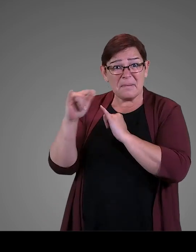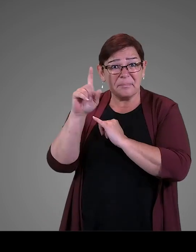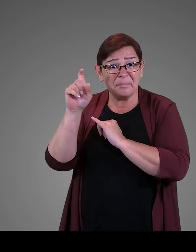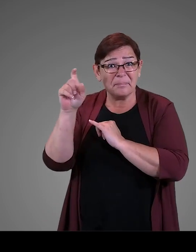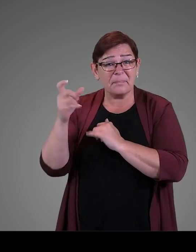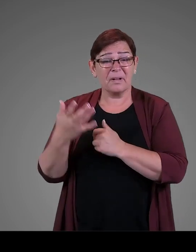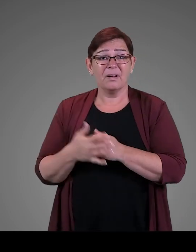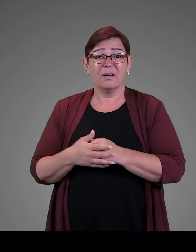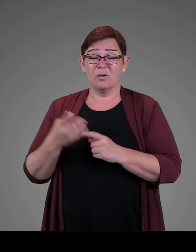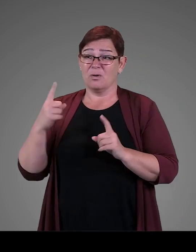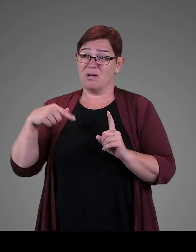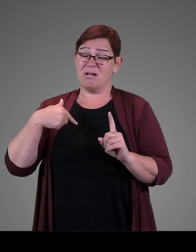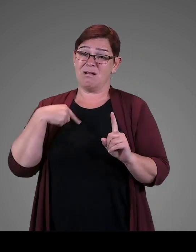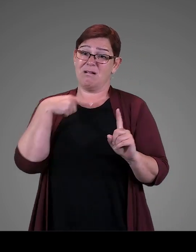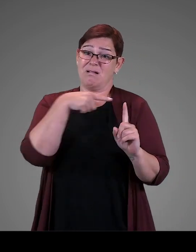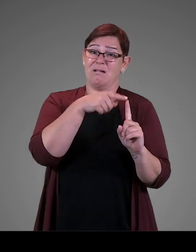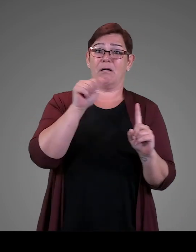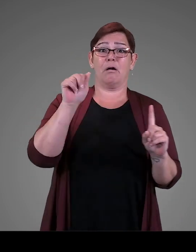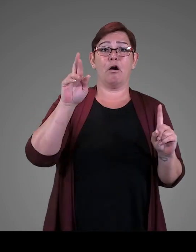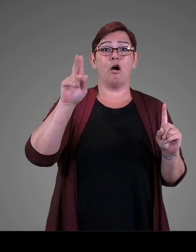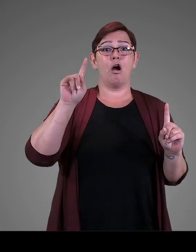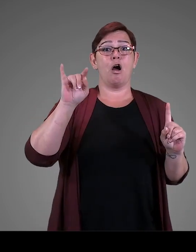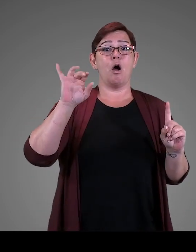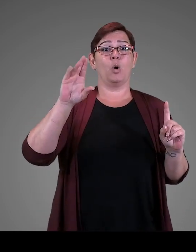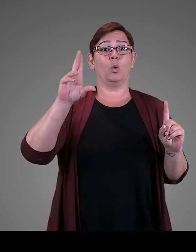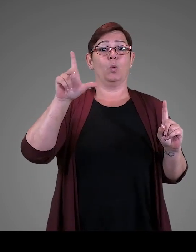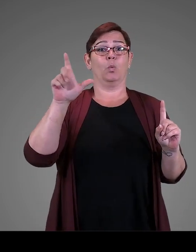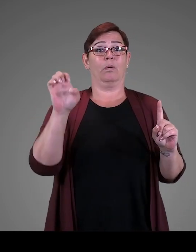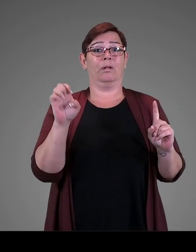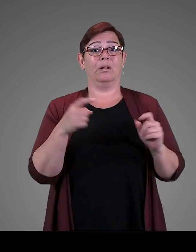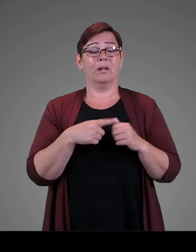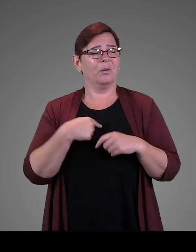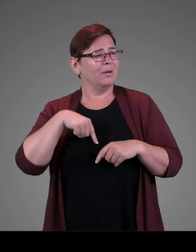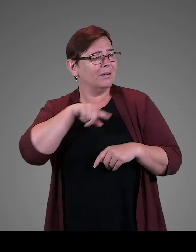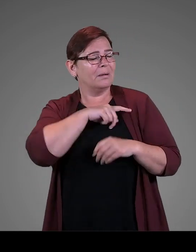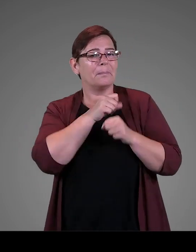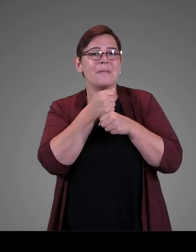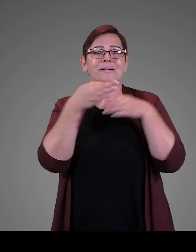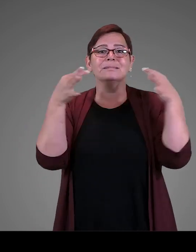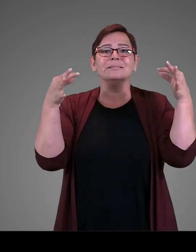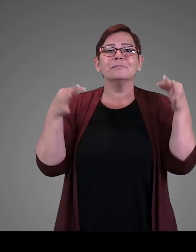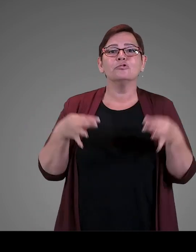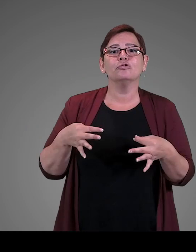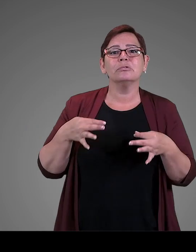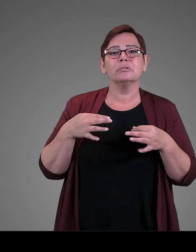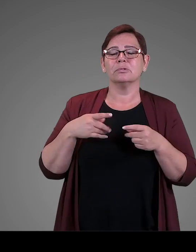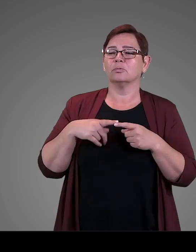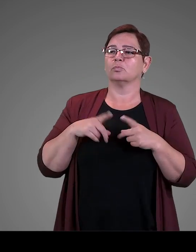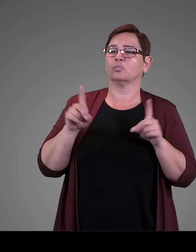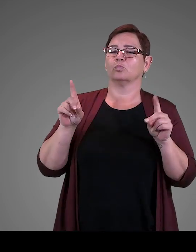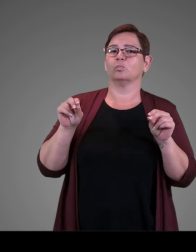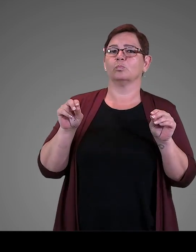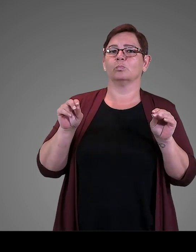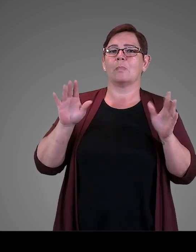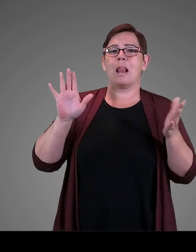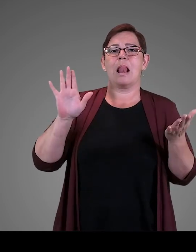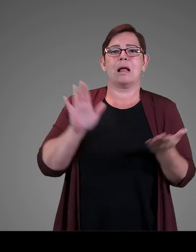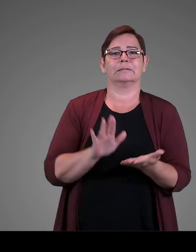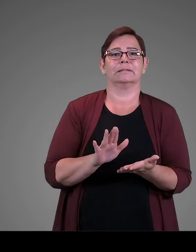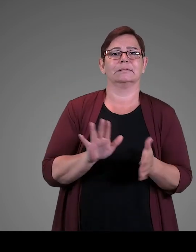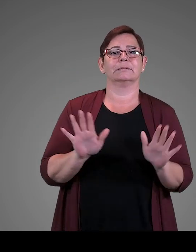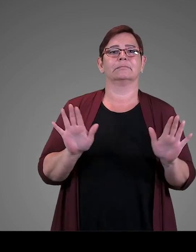Est-ce que vous sentiez pareil? Parce que quand j'étais à Articule, on a pris la décision de faire